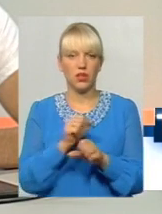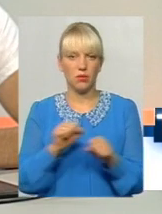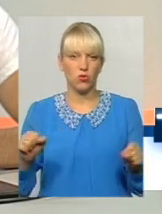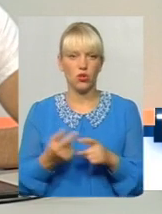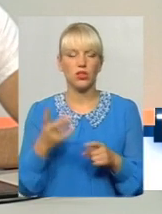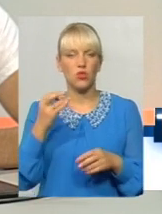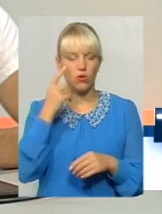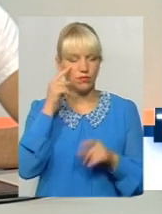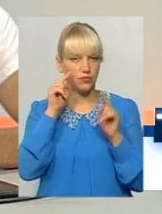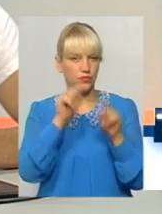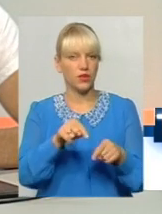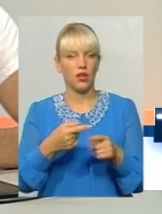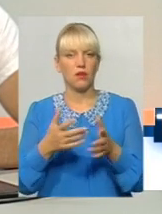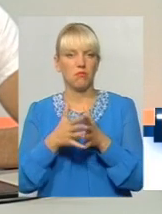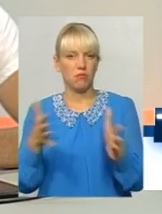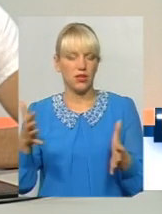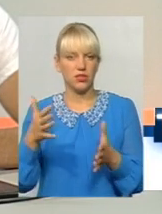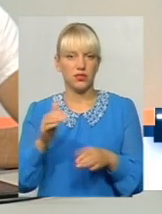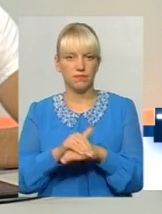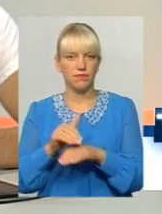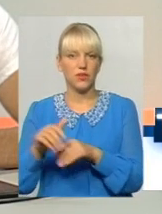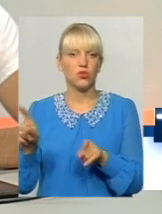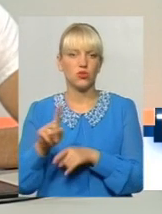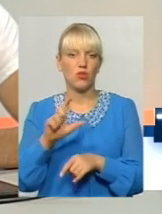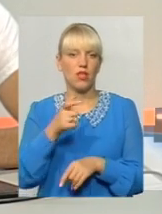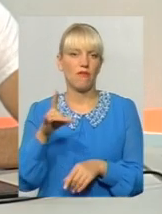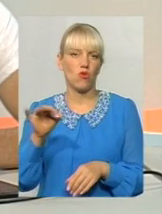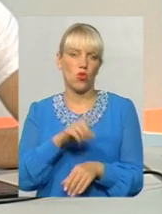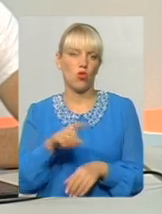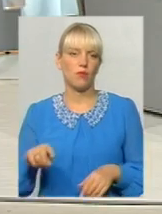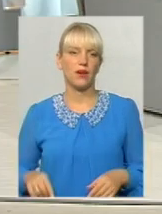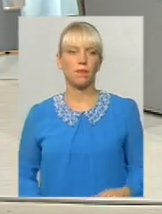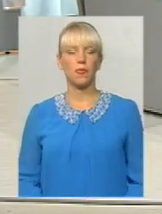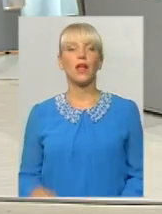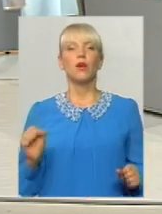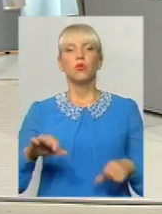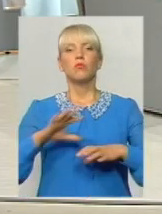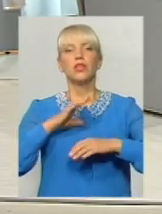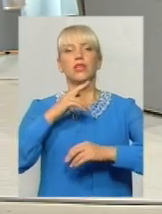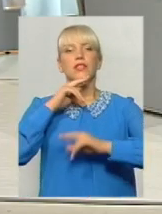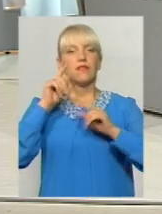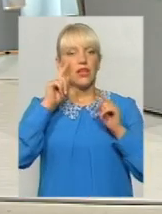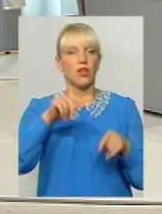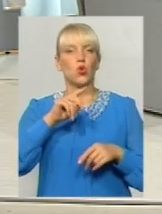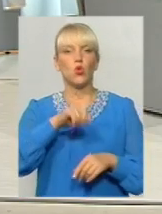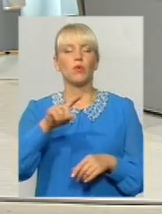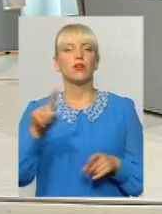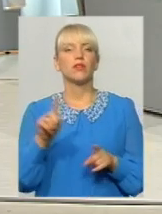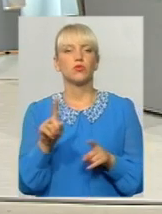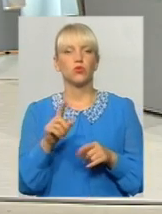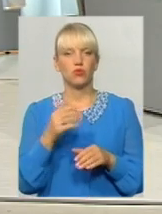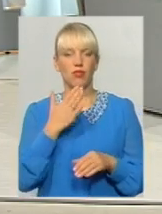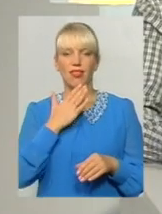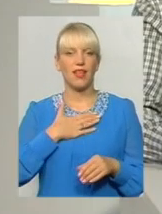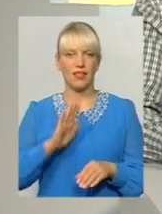очі кидаються порушення все ж таки більше тих, хто на євро-номерах, ну чомусь так. Ну, можливо, просто звертати увагу, бо номера не наші, можливо, так? Можливо, і так. Я